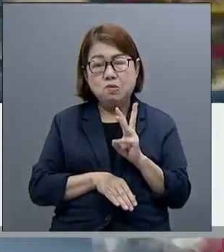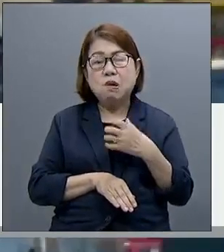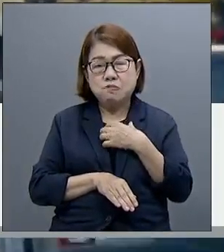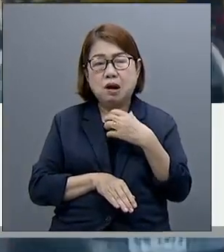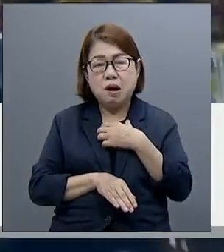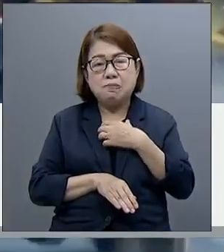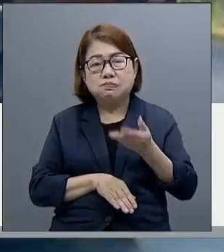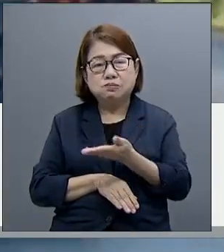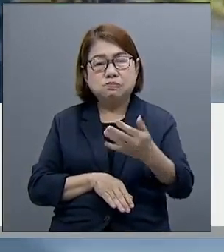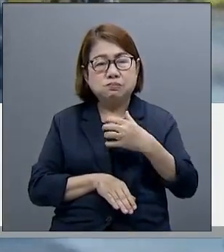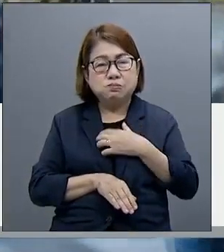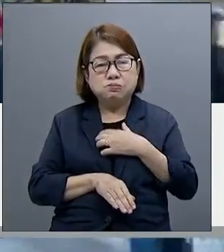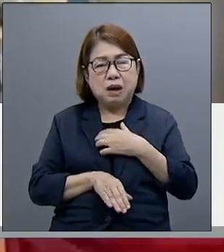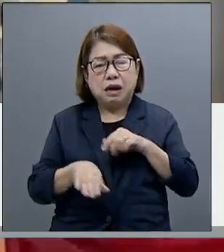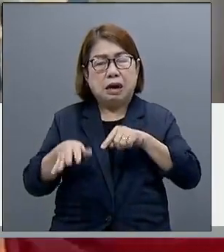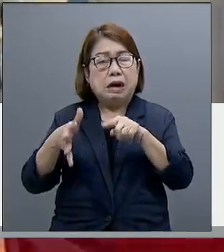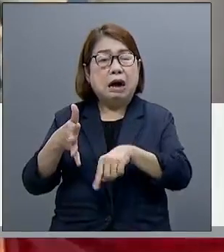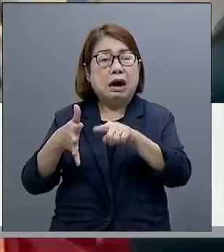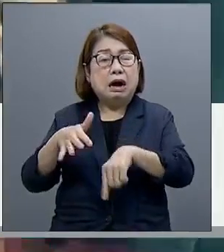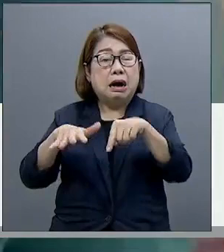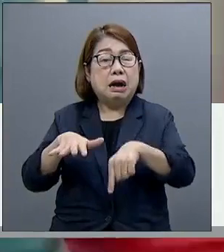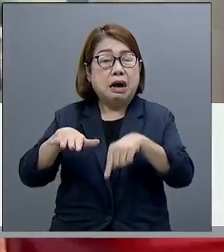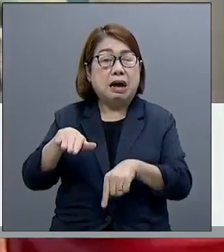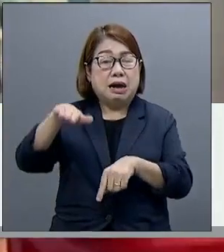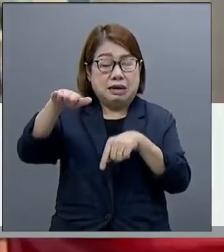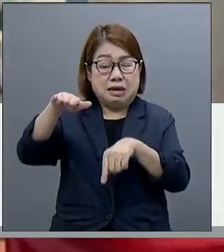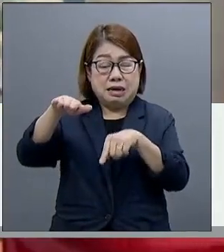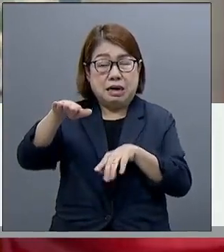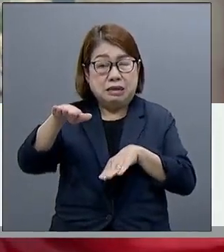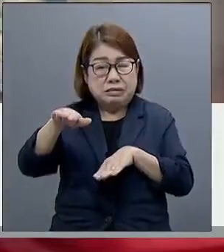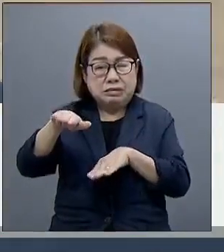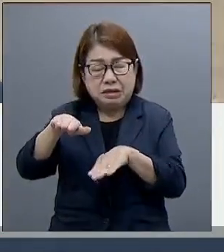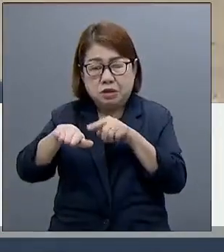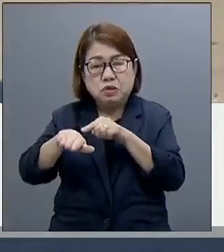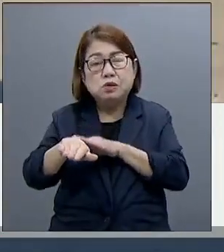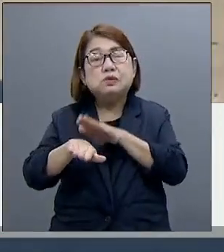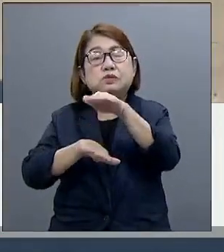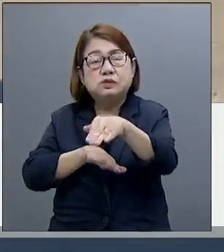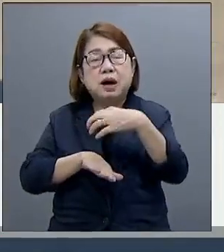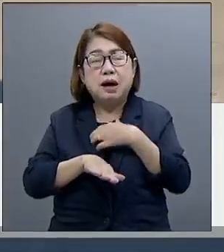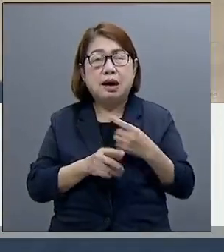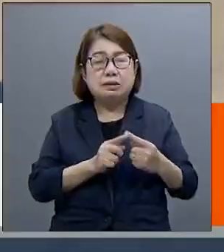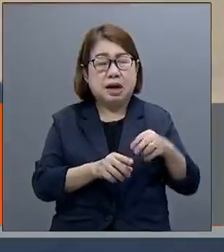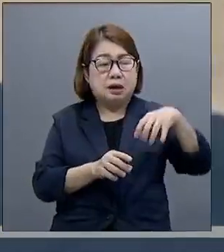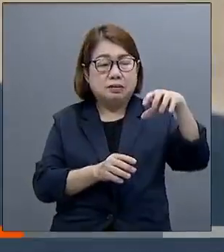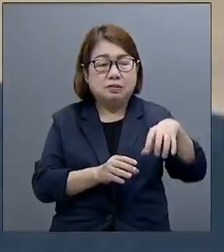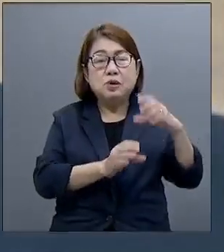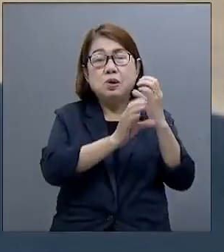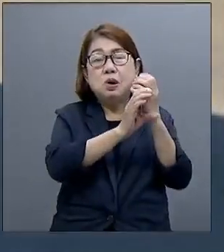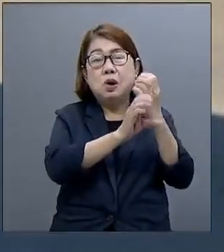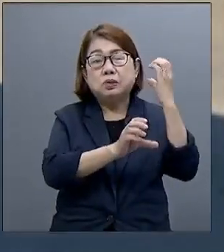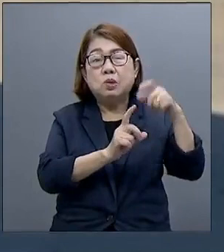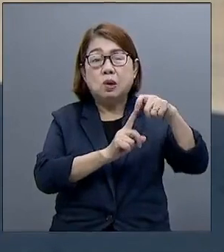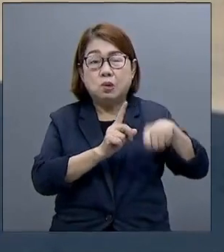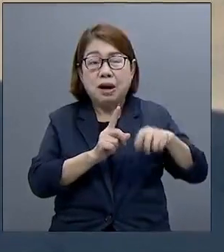เพื่อลดการจราจรที่ติดขัดในมิตรภาพค่ะส่วนที่สถานีขนส่งผู้โดยสารนครราชสีมาแห่งที่ 2ก็มีประชาชน